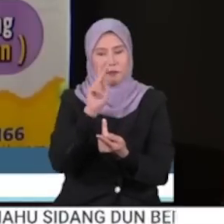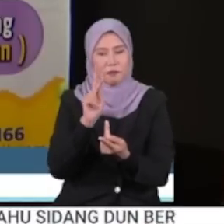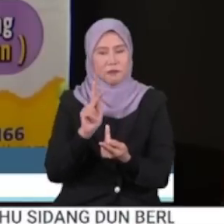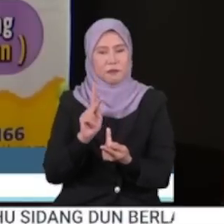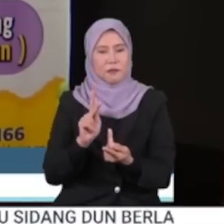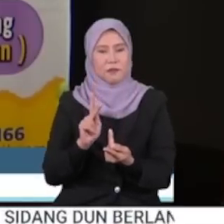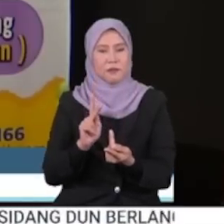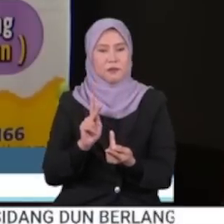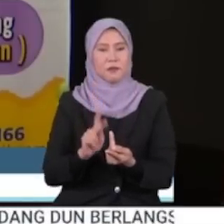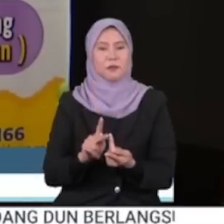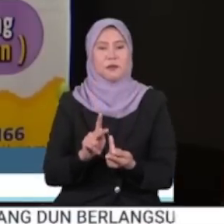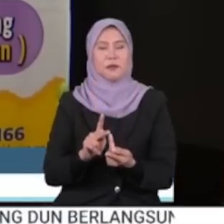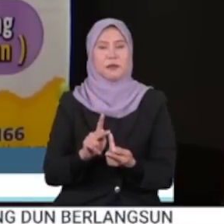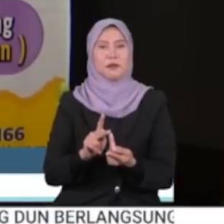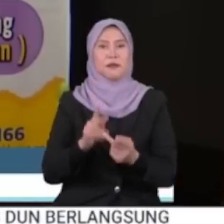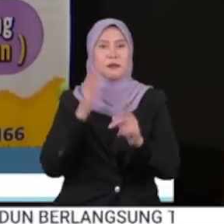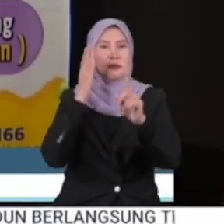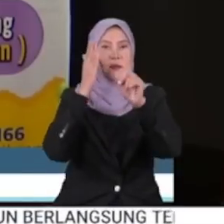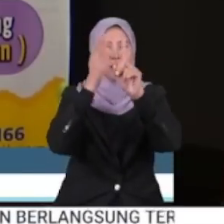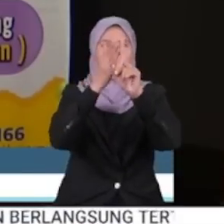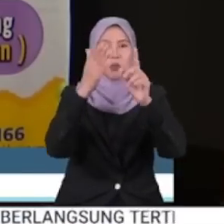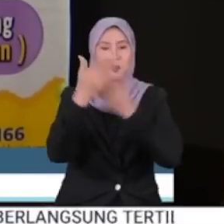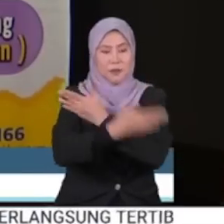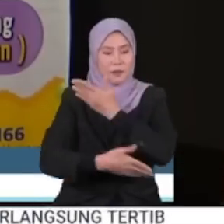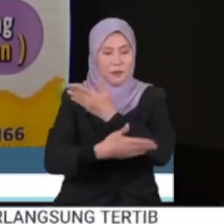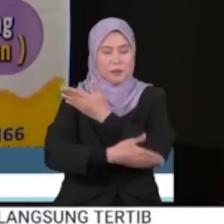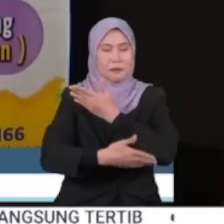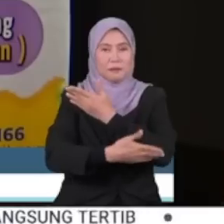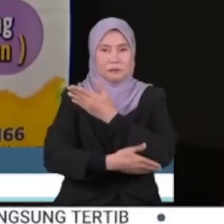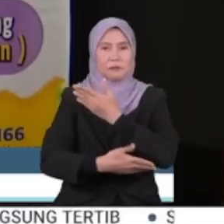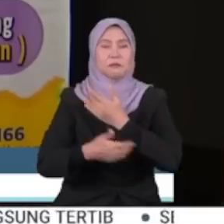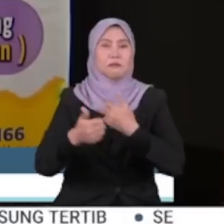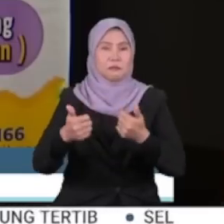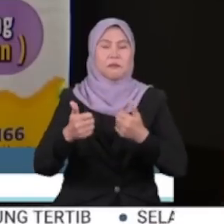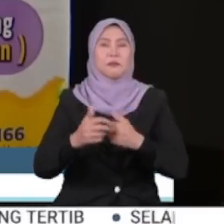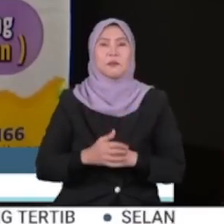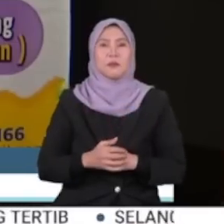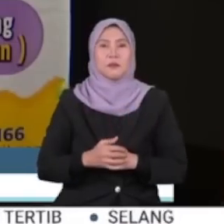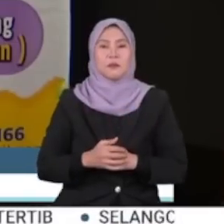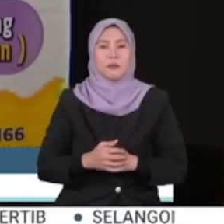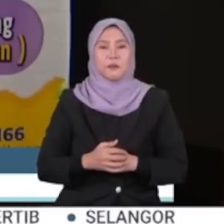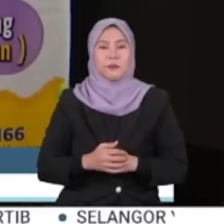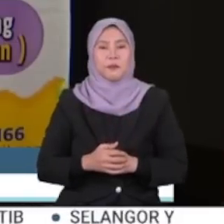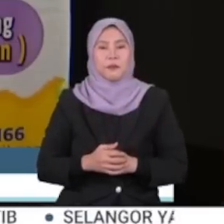dengan hala tuju negara kita untuk